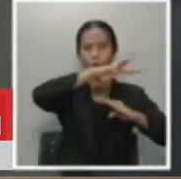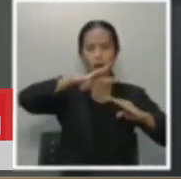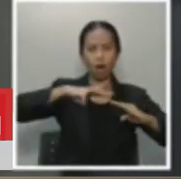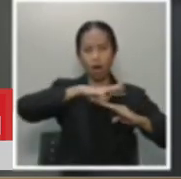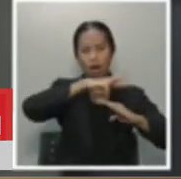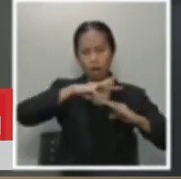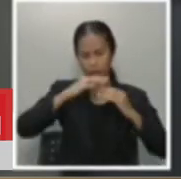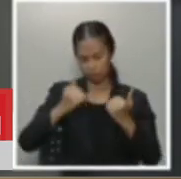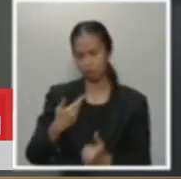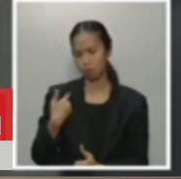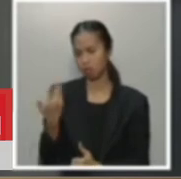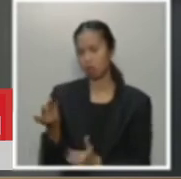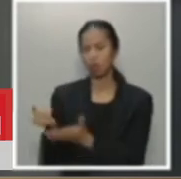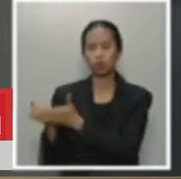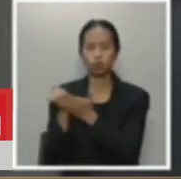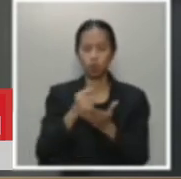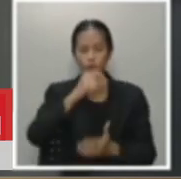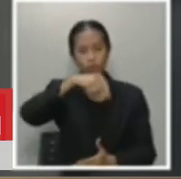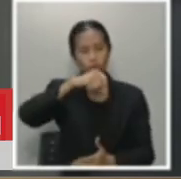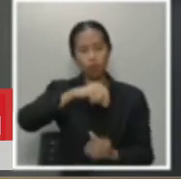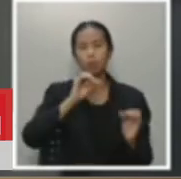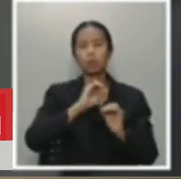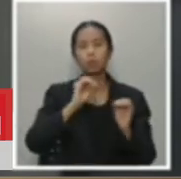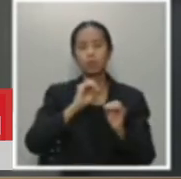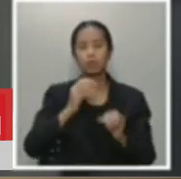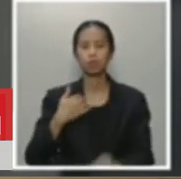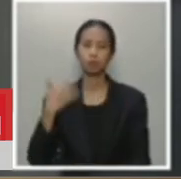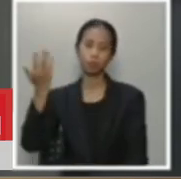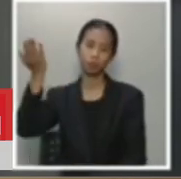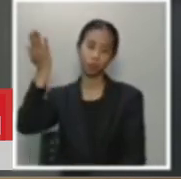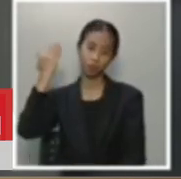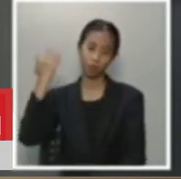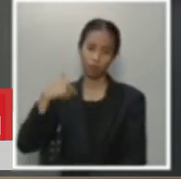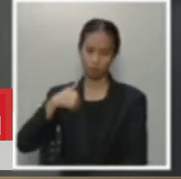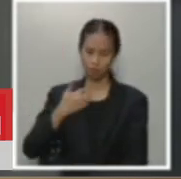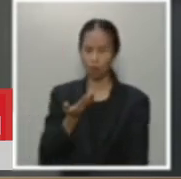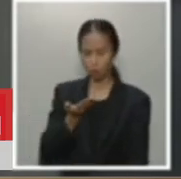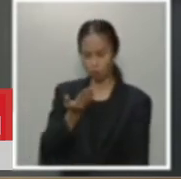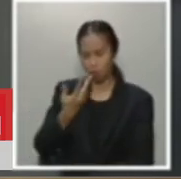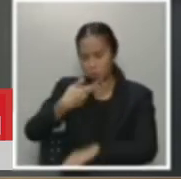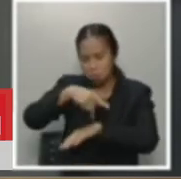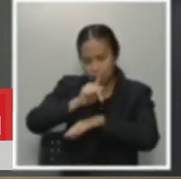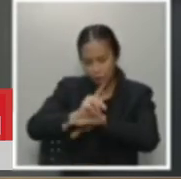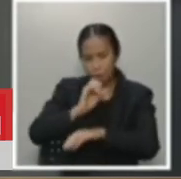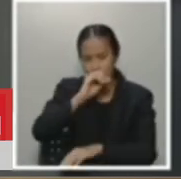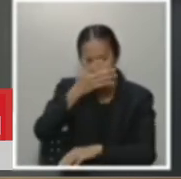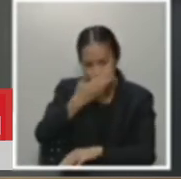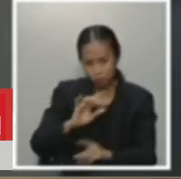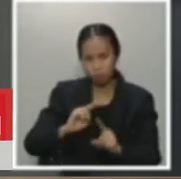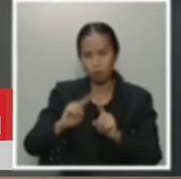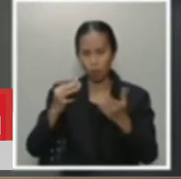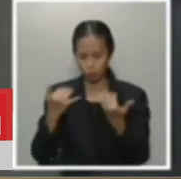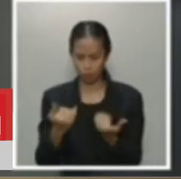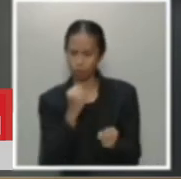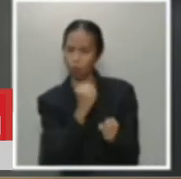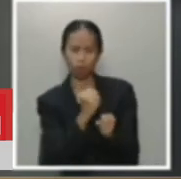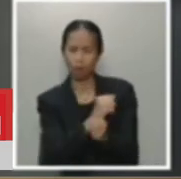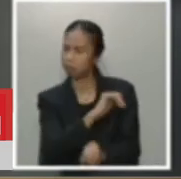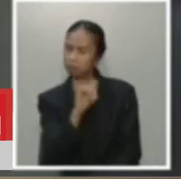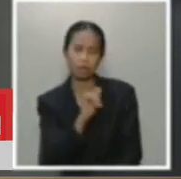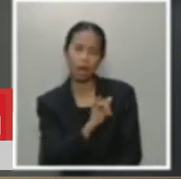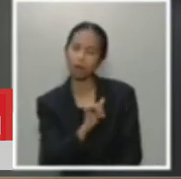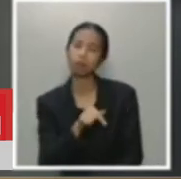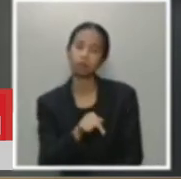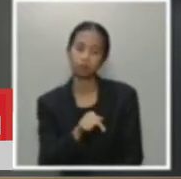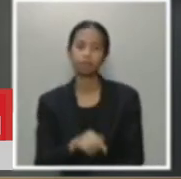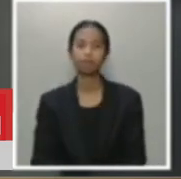เลยดิฉันเคยเรียนปรึกษาท่านประธานที่สภาแห่งนี้นะคะมาแล้วครั้งหนึ่งแต่ยังไม่ได้รับการดำเนินการใดๆจากเจ้าหน้าที่ที่เกี่ยว